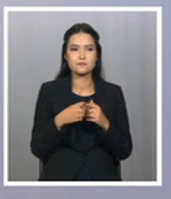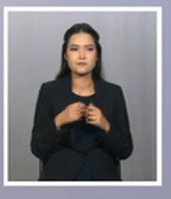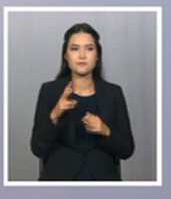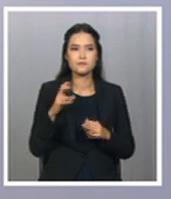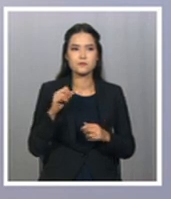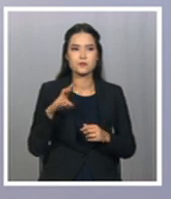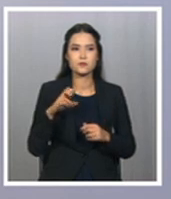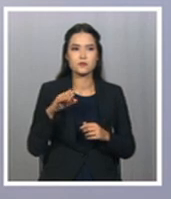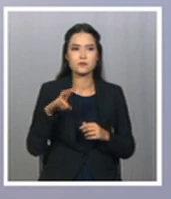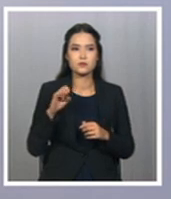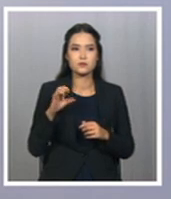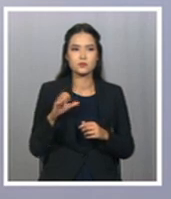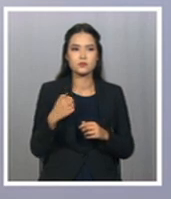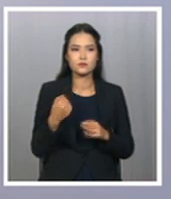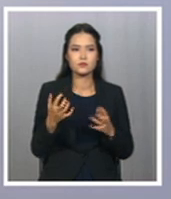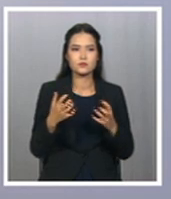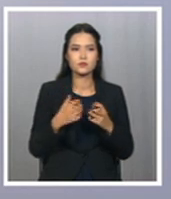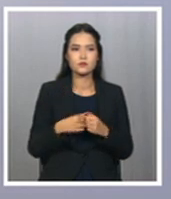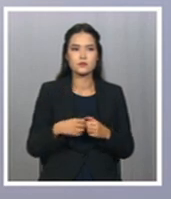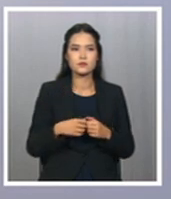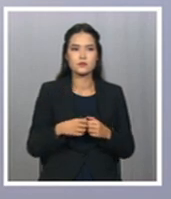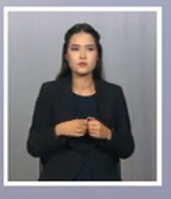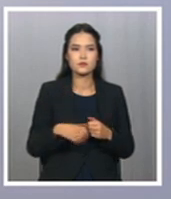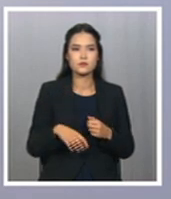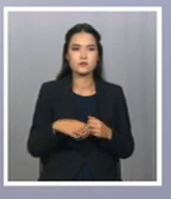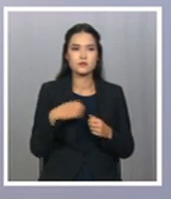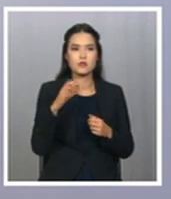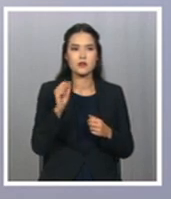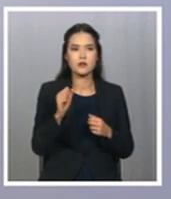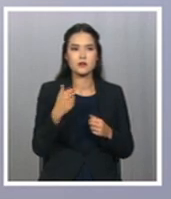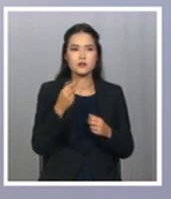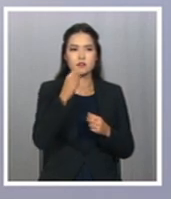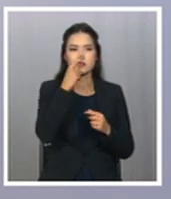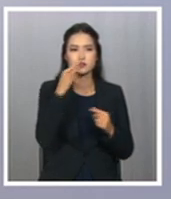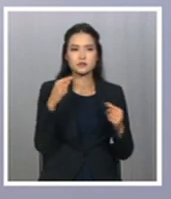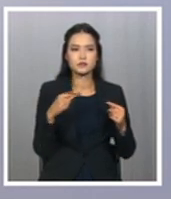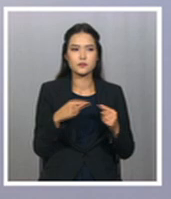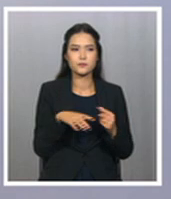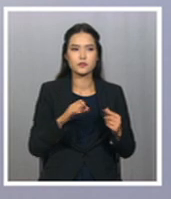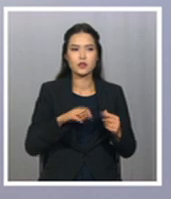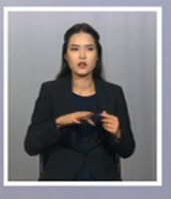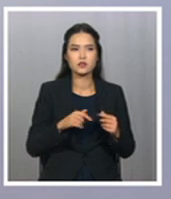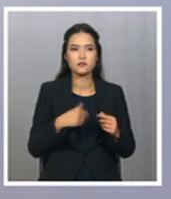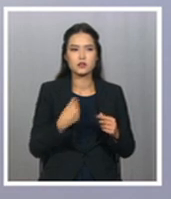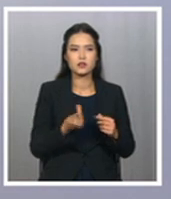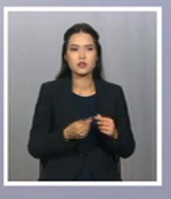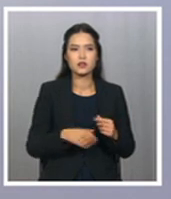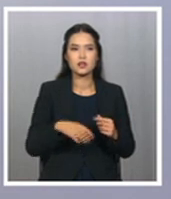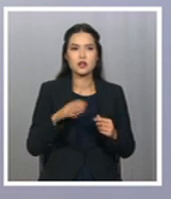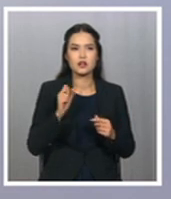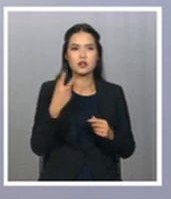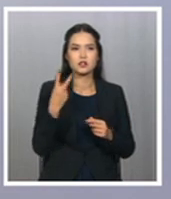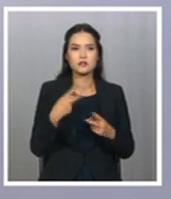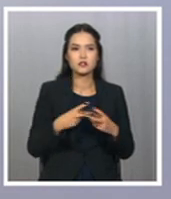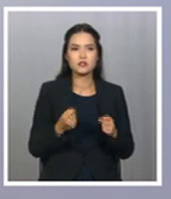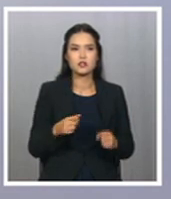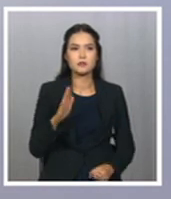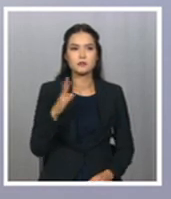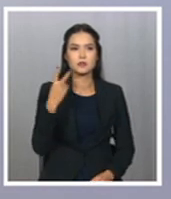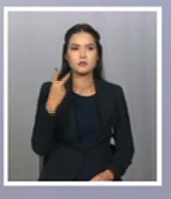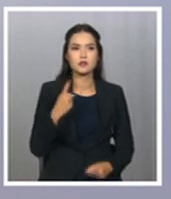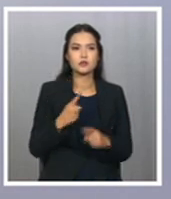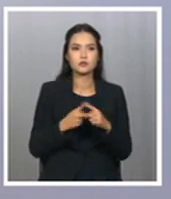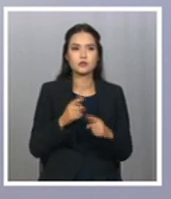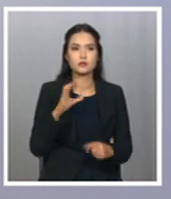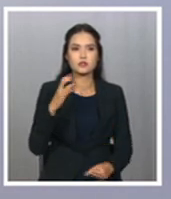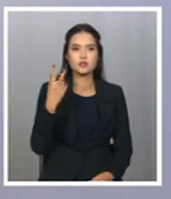теоремасы бойынша, мысалы, А қабырғасына қарсы жатқан альфа бұрышын табу үшін А квадрат тең Б квадрат қосылған С